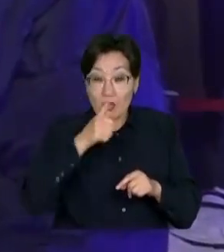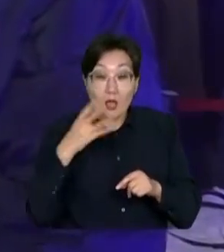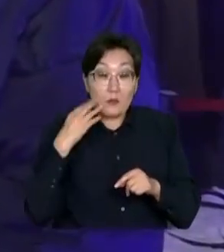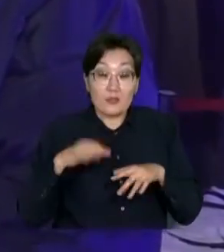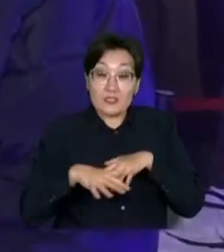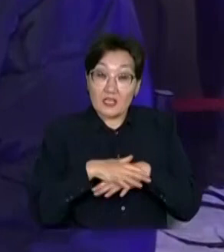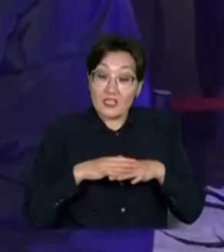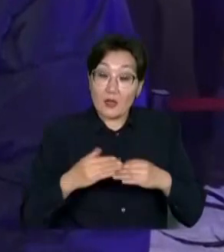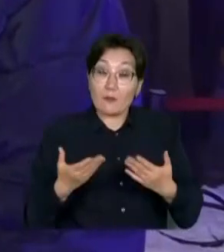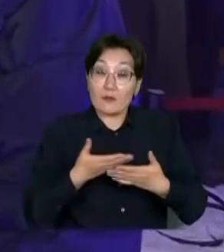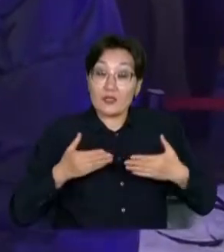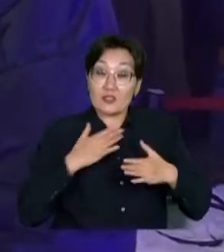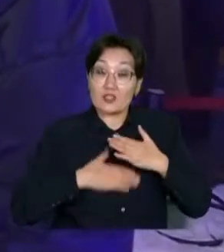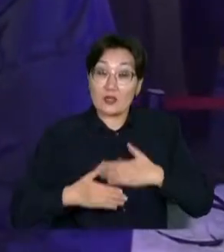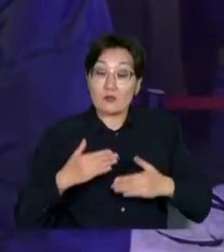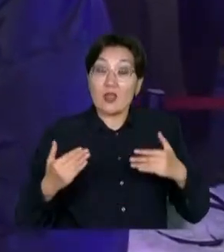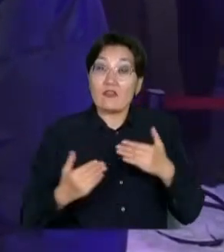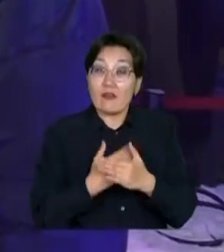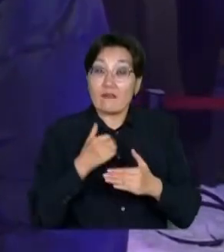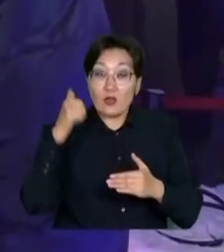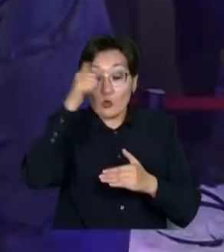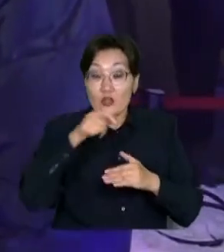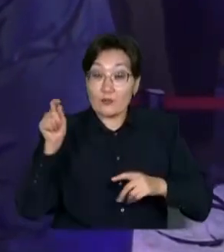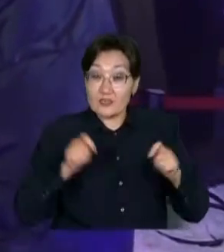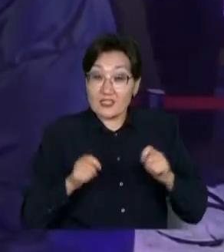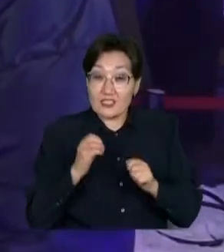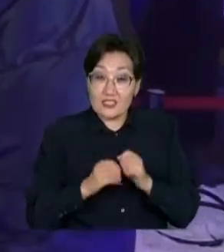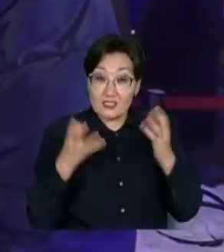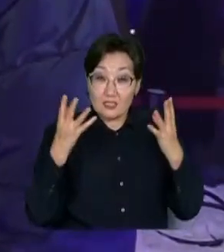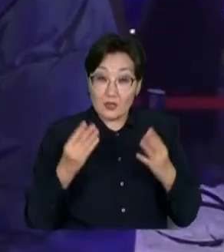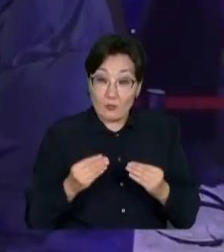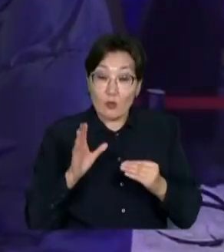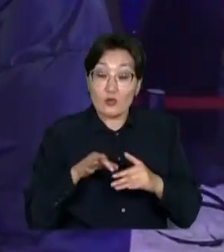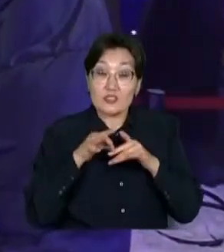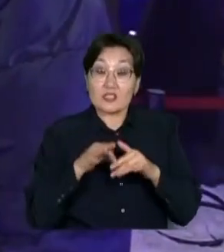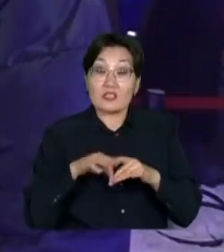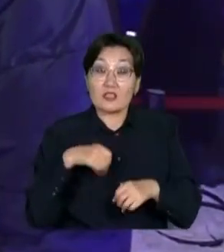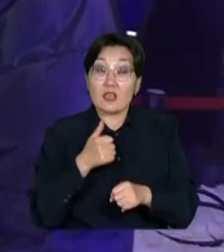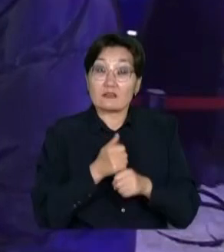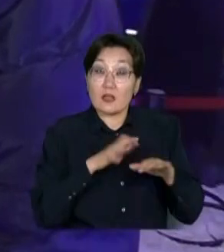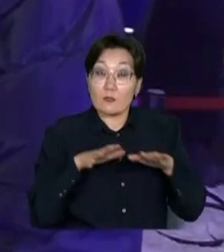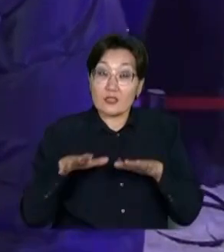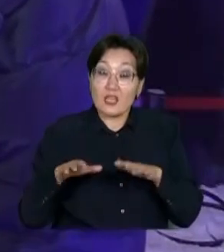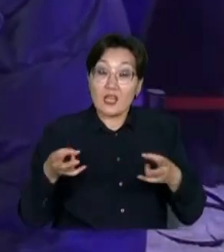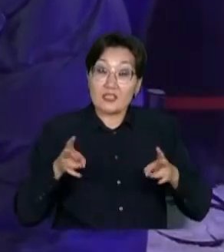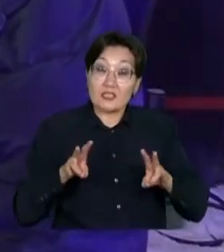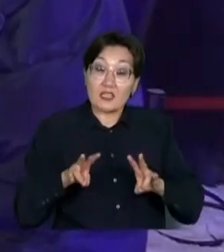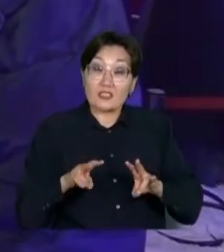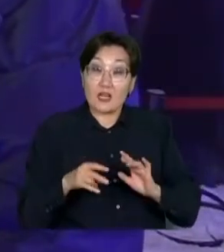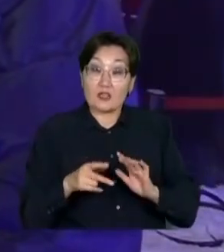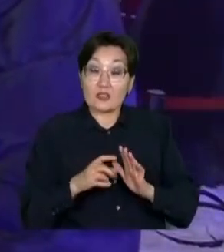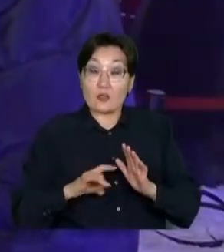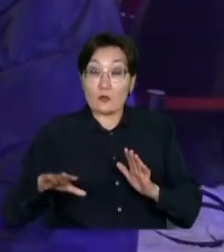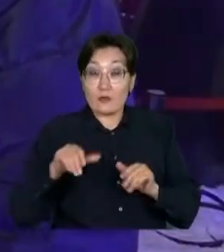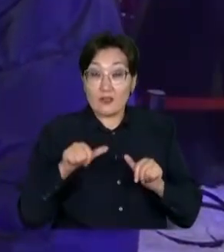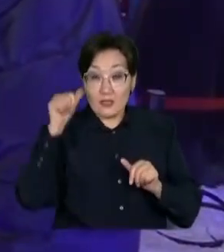алматинцев мы радуем с новогодним фестивалем. 10 дней будет проводиться на основных точках. Остальных районах, то есть мы